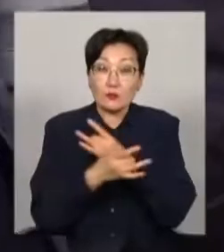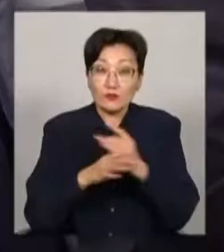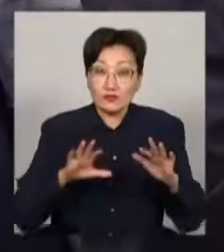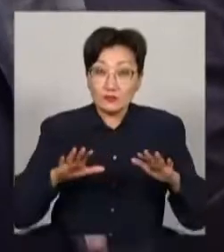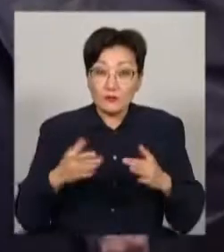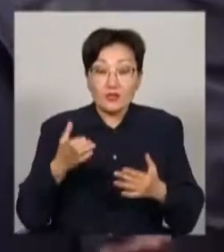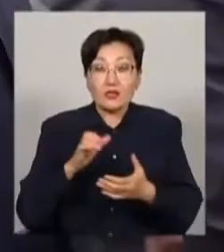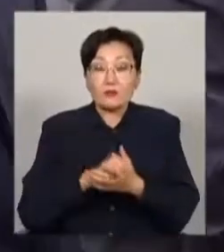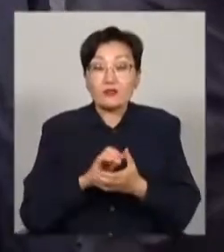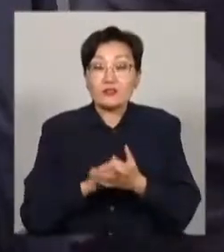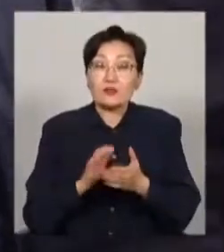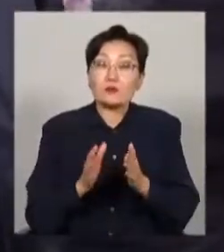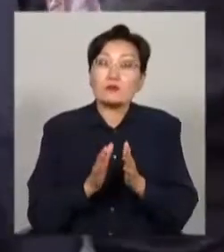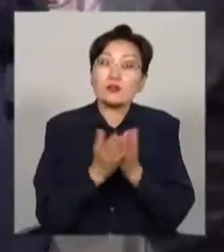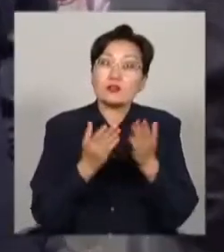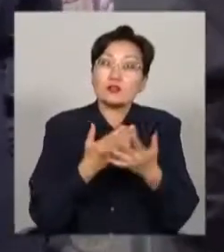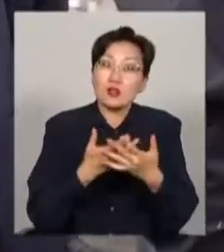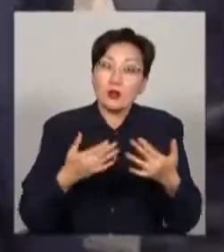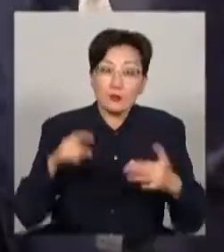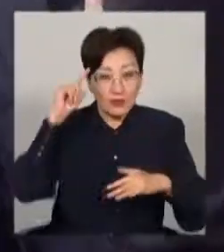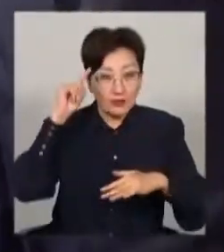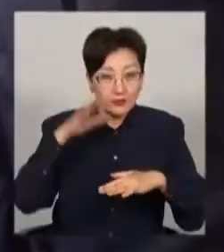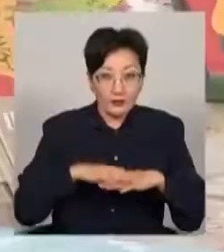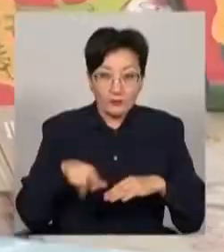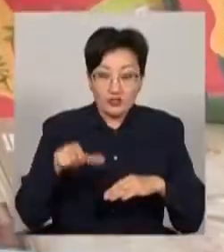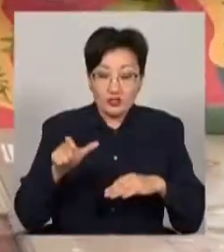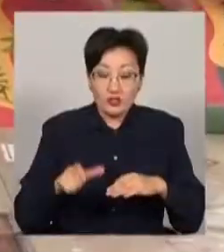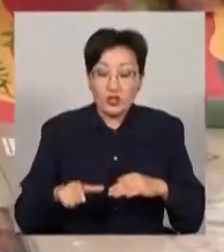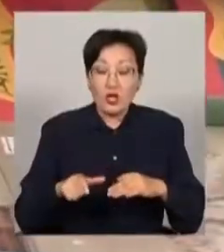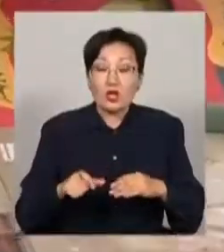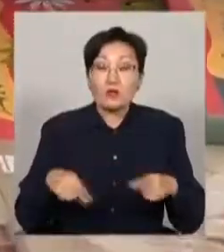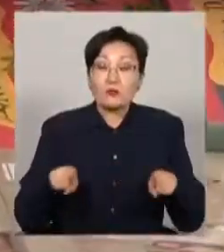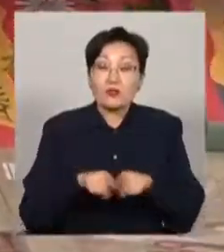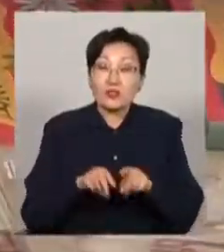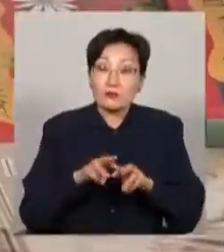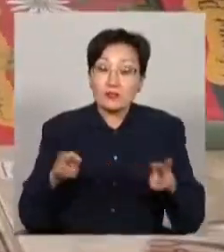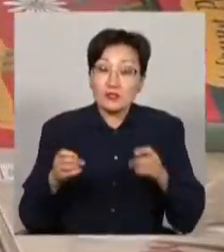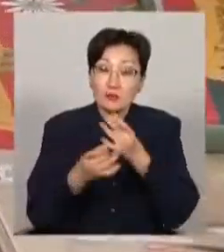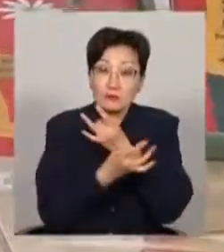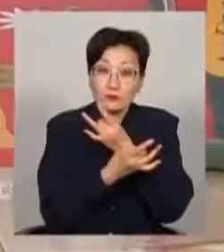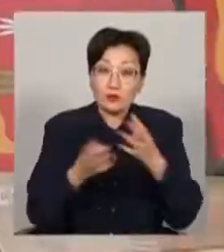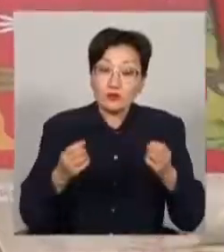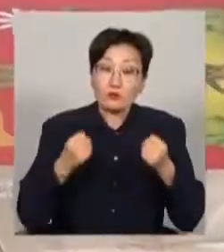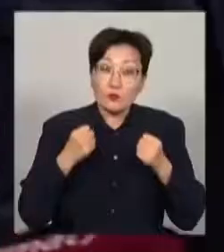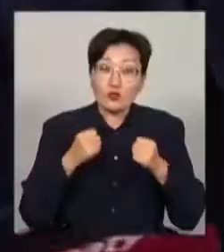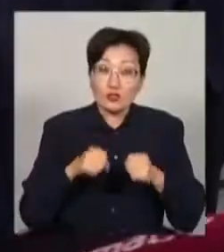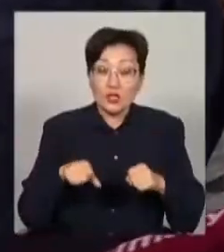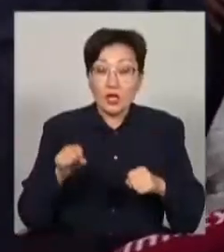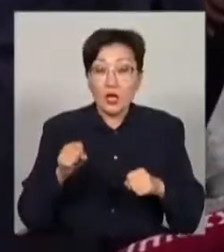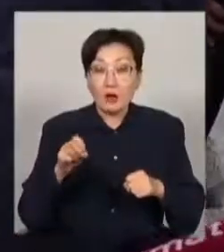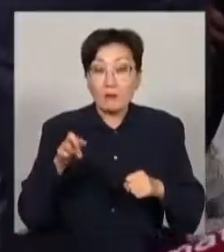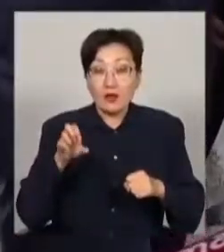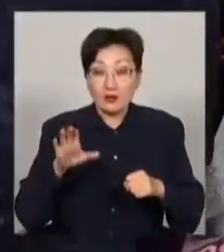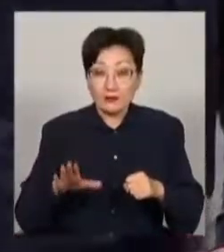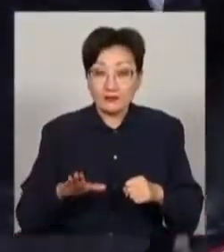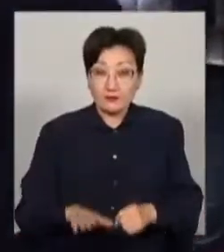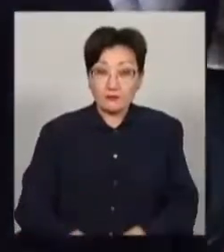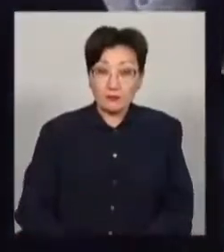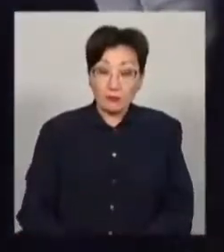и ознакомились с книжным ассортиментом аким города Ерболат Досаев, а также министр культуры и спорта Даурен Абаев.